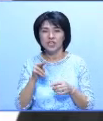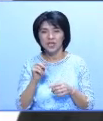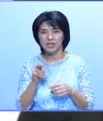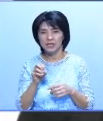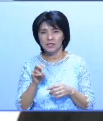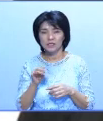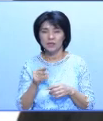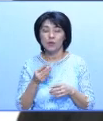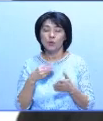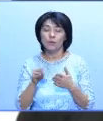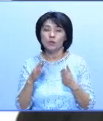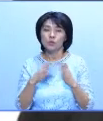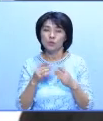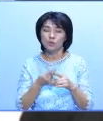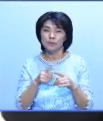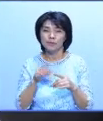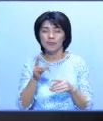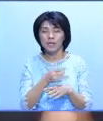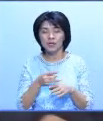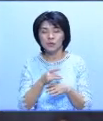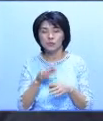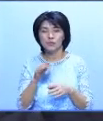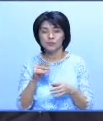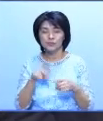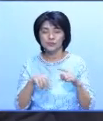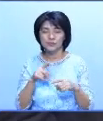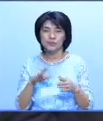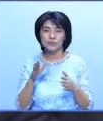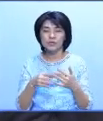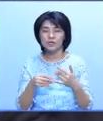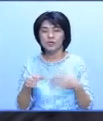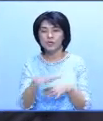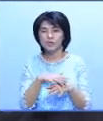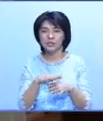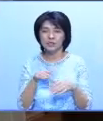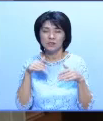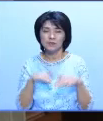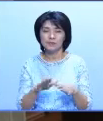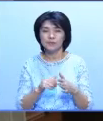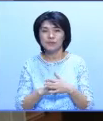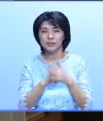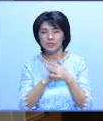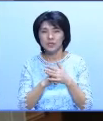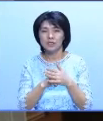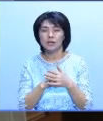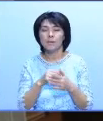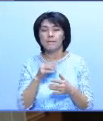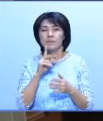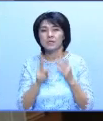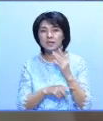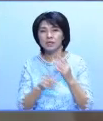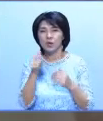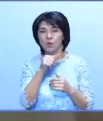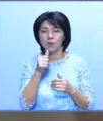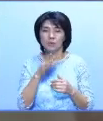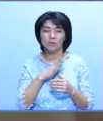дом помогли местные предприниматели, районный общественный фонд «Туганжер» единогласно поддержал решение Акима. Последние 2 года многодетная семья жила в